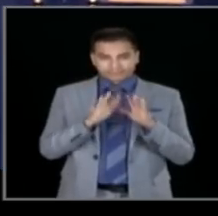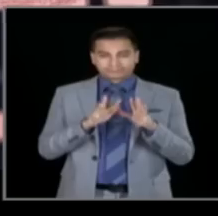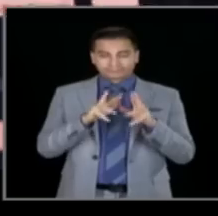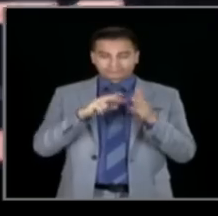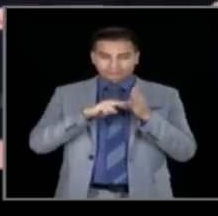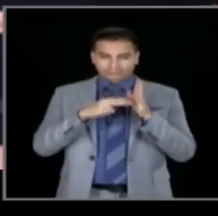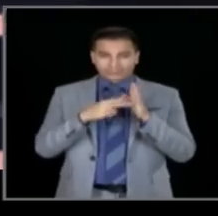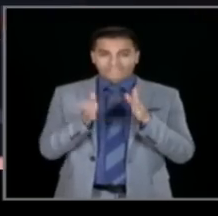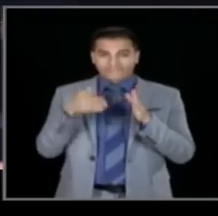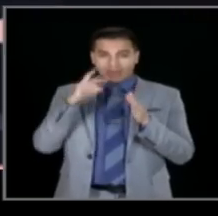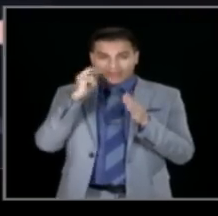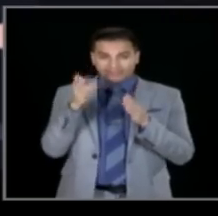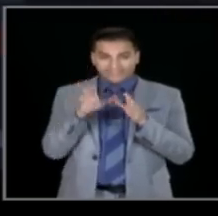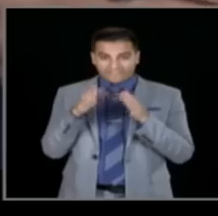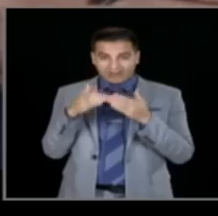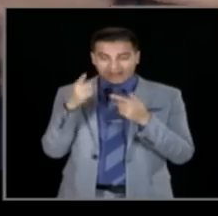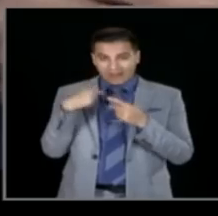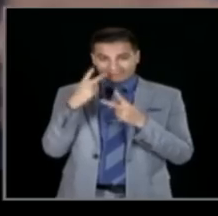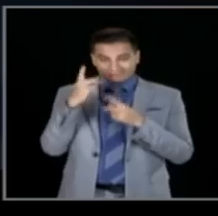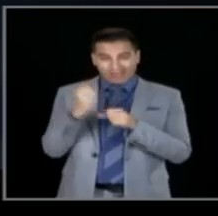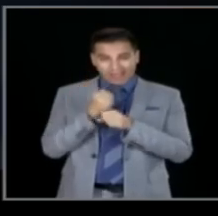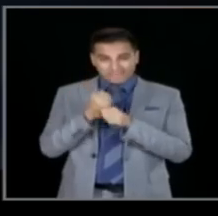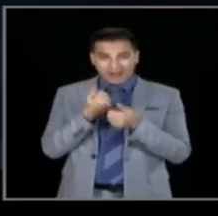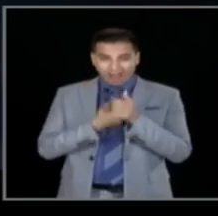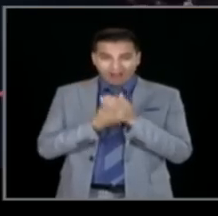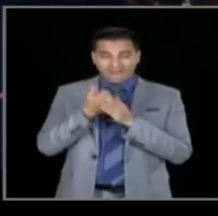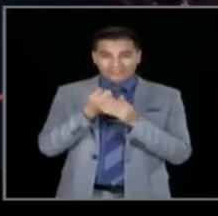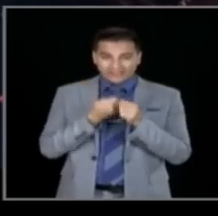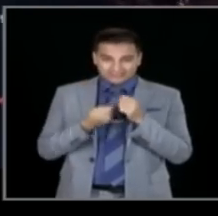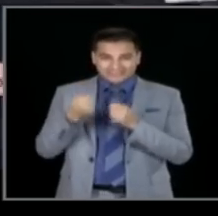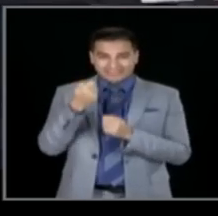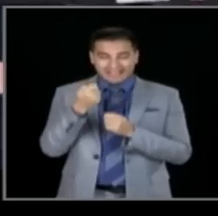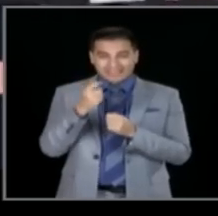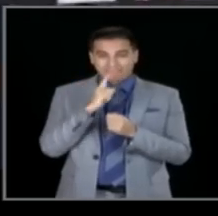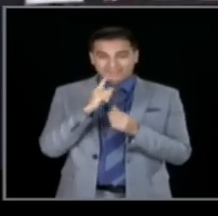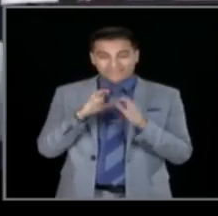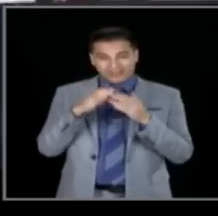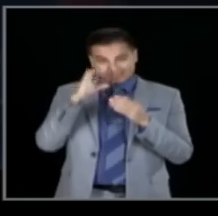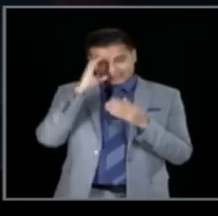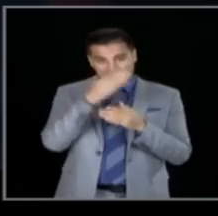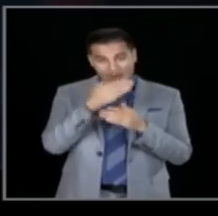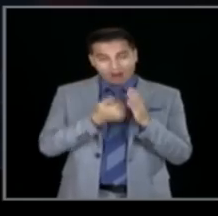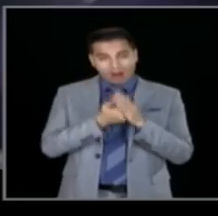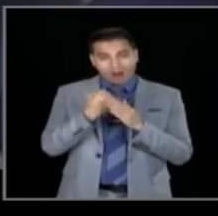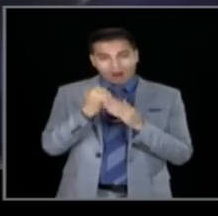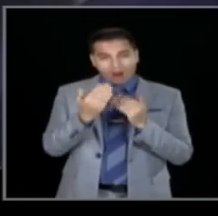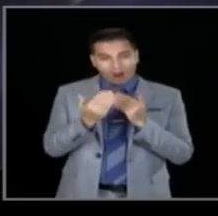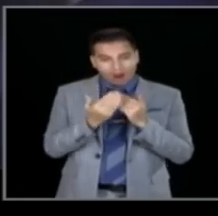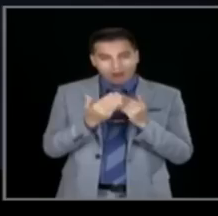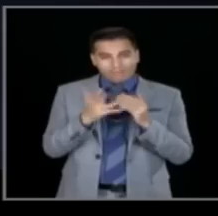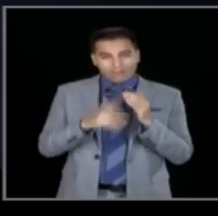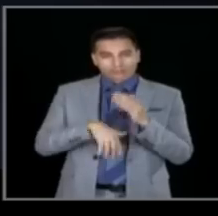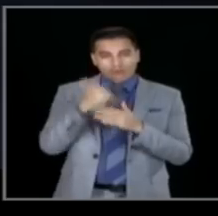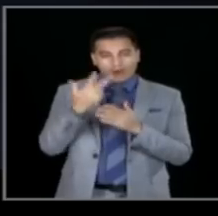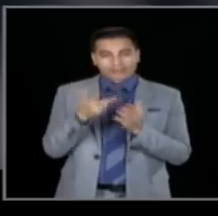فريق الحوت الأزرق الحقيقة كنت متوقع منهم أداء أفضل من كده. فريق الزمالك هو الأقرب للحصول